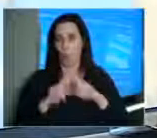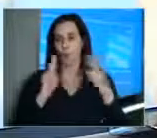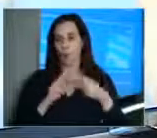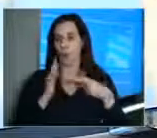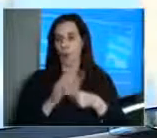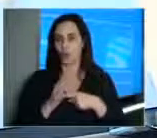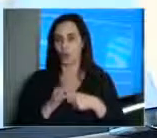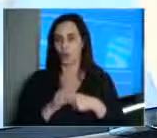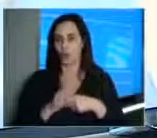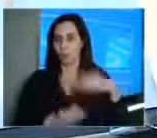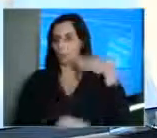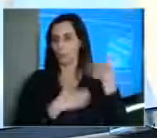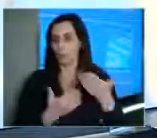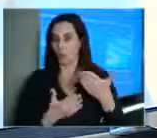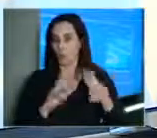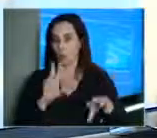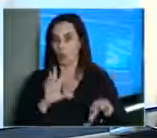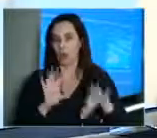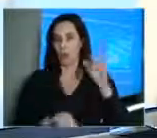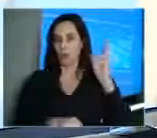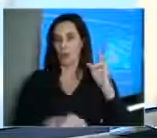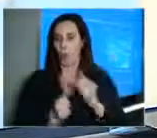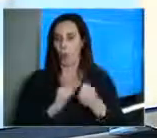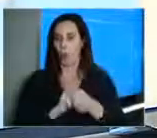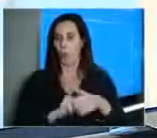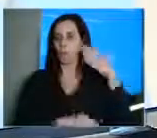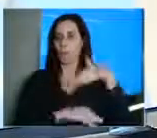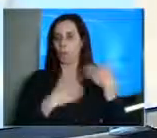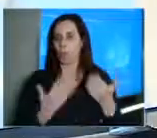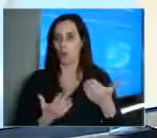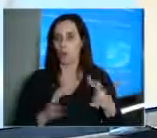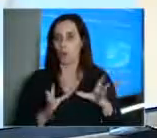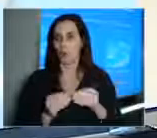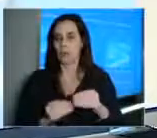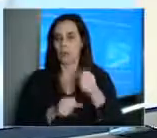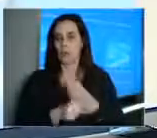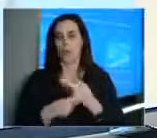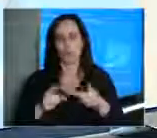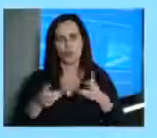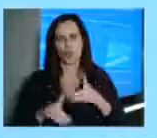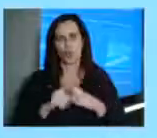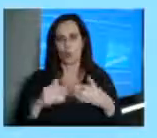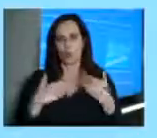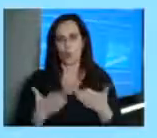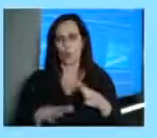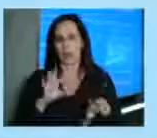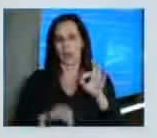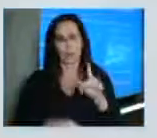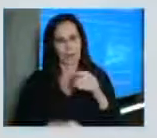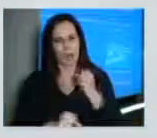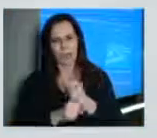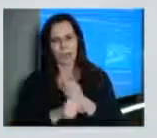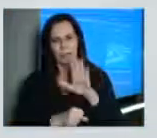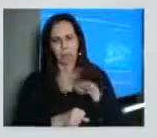למשל מדינות שמאפשרות לאזרחים להצביע מחול, או מדינות שמאפשרות להצביע באמצעות מיופי כוח, כל מיני שיטות אחרות שמאפשרות הצבעה לאנשים. עכשיו, עשיתם